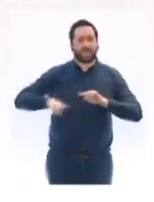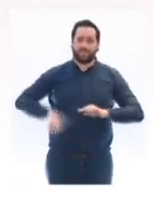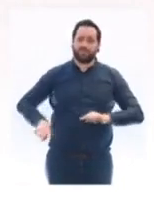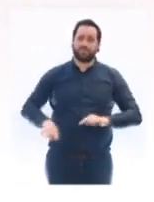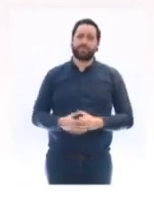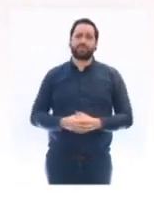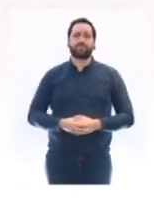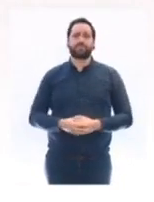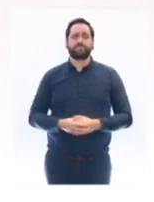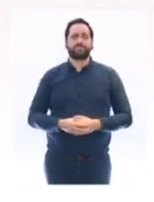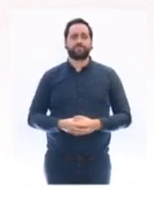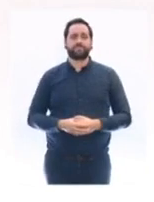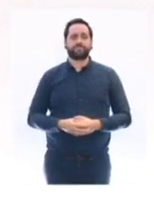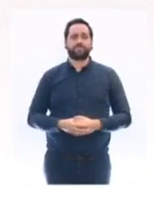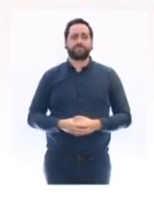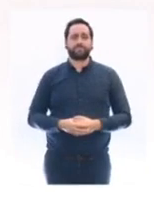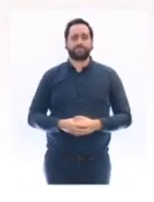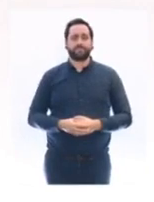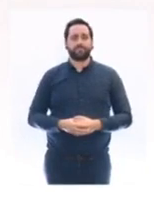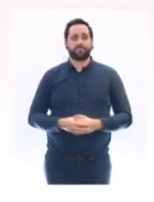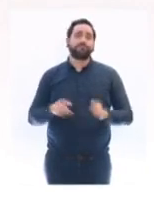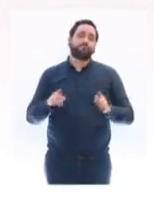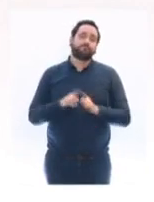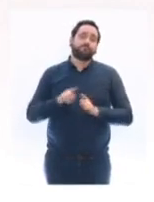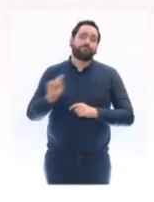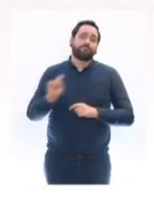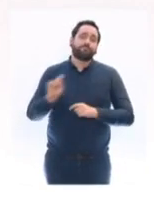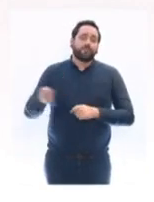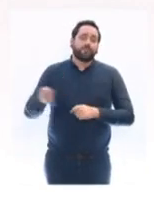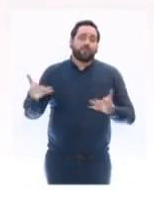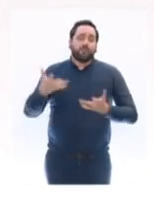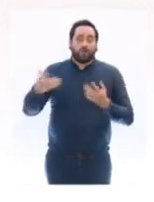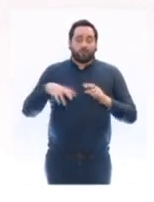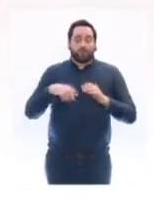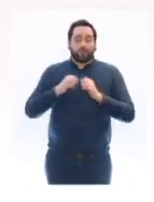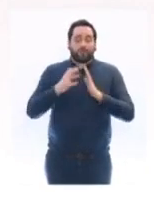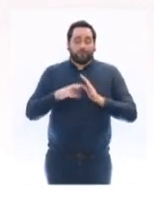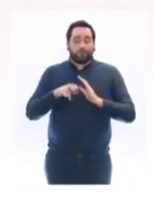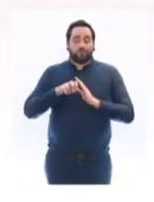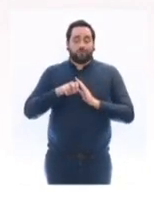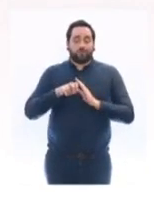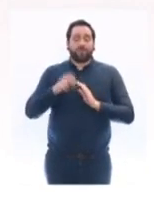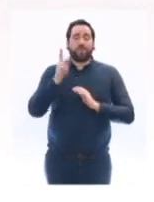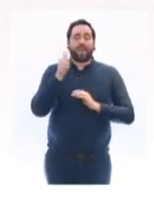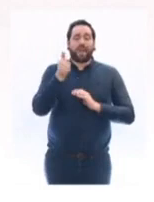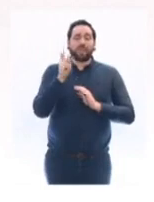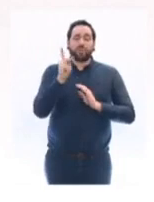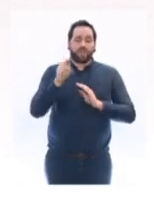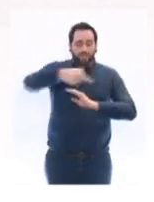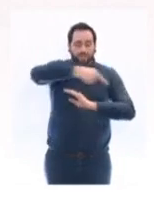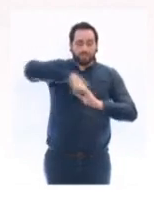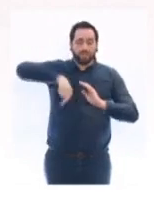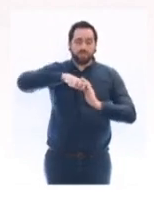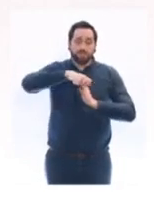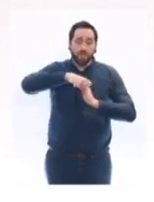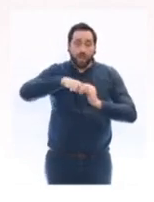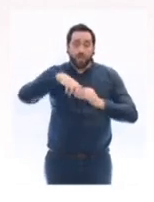pas possible de vous déplacer au-delà d'un kilomètre de chez vous en dehors des motifs